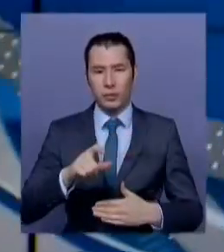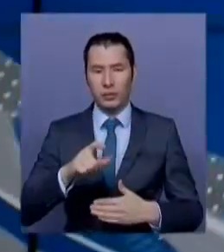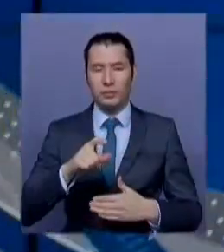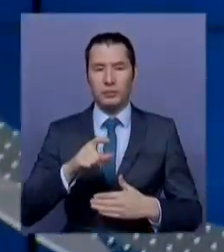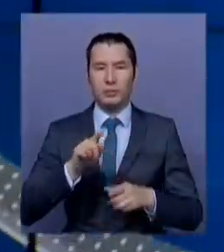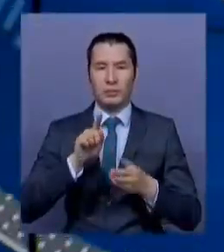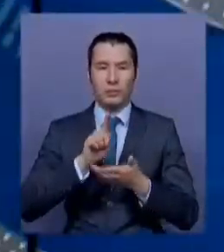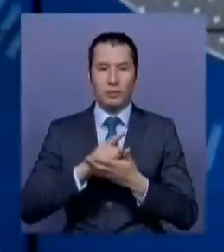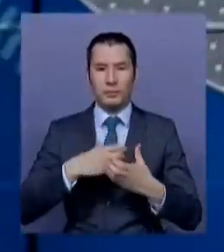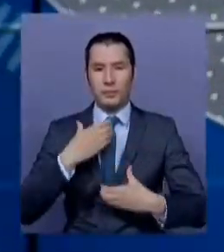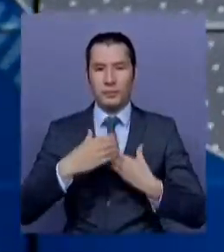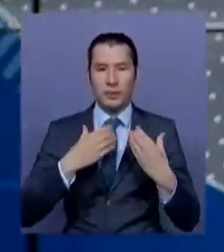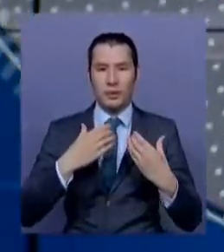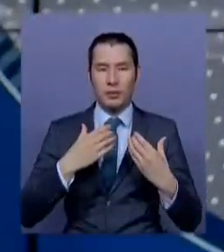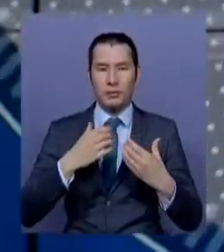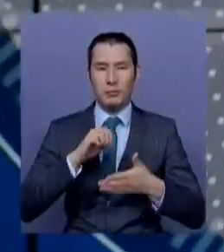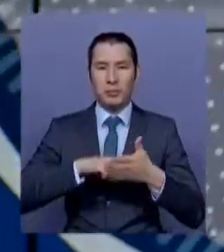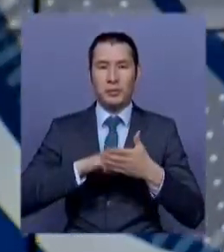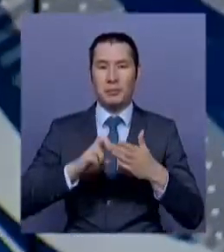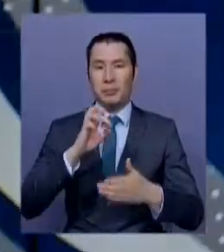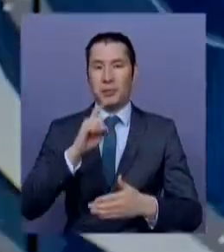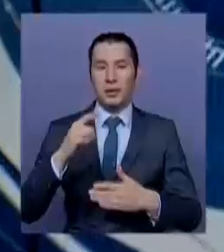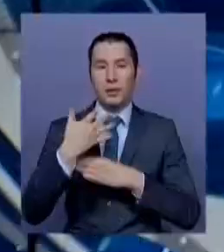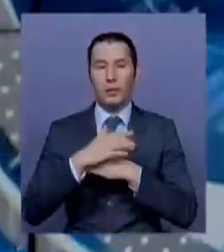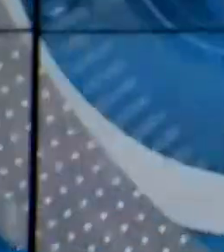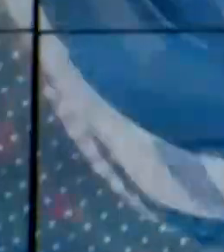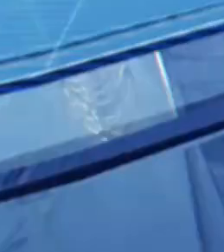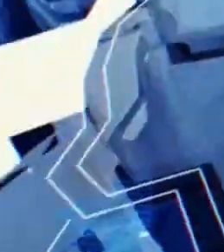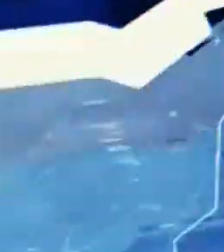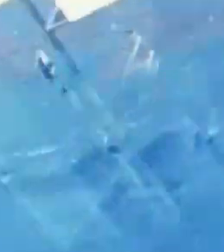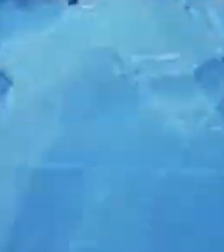үйден шықпаңыз. Тазалыққа аса көңіл бөлгеніңіз дұрыс.